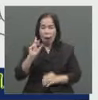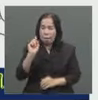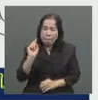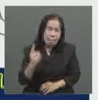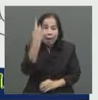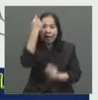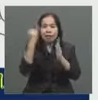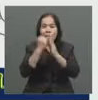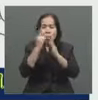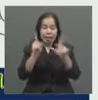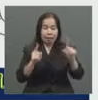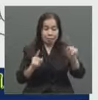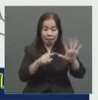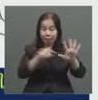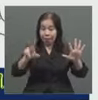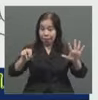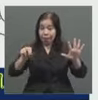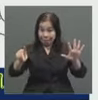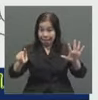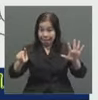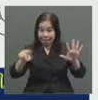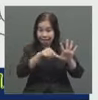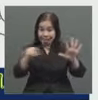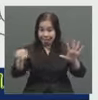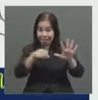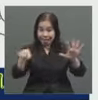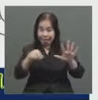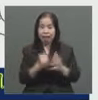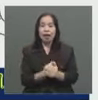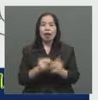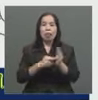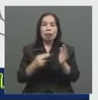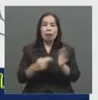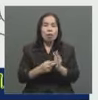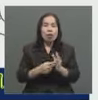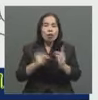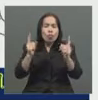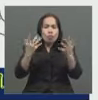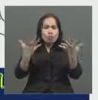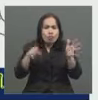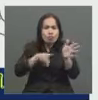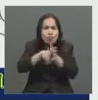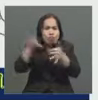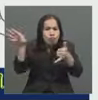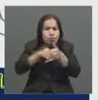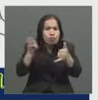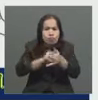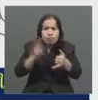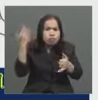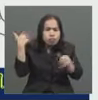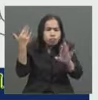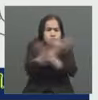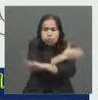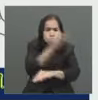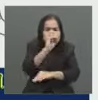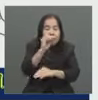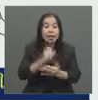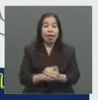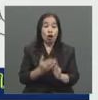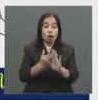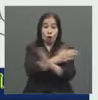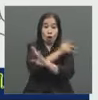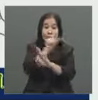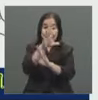ง 21 ถึง 35 โดยที่ไม่พบผู้ป่วยในระยะ2สัปดาห์ก่อนหน้านั่นหมายความว่าช่วงก่อนหน้าท่